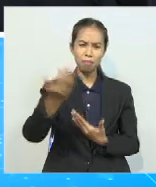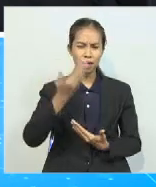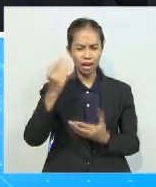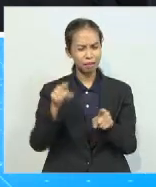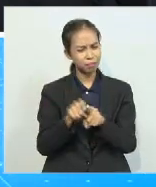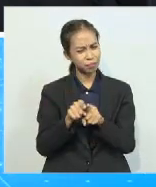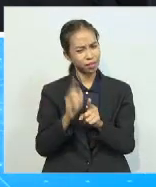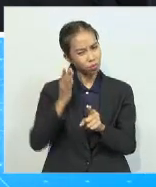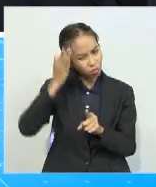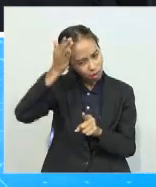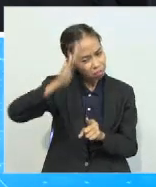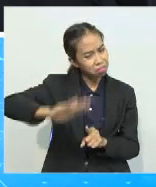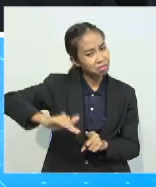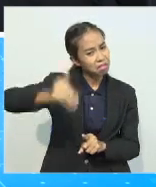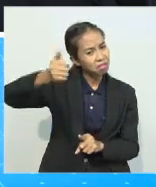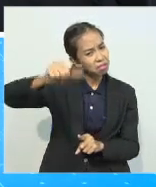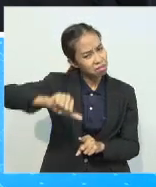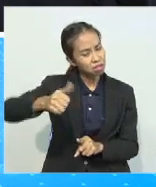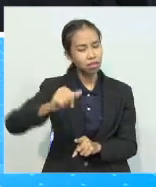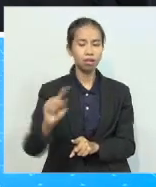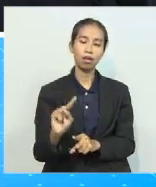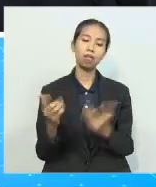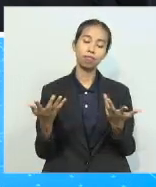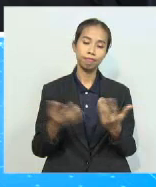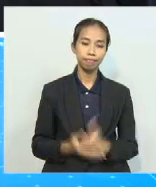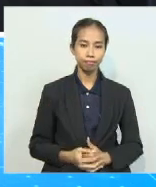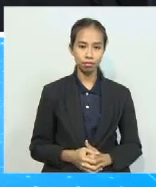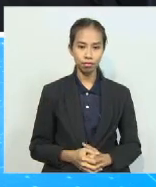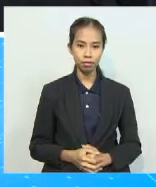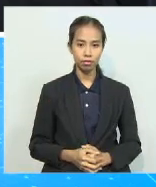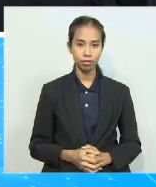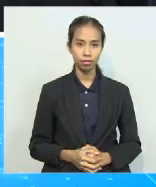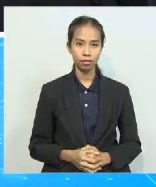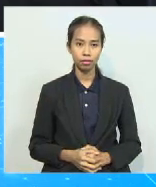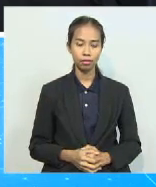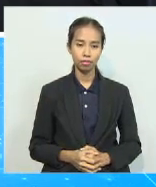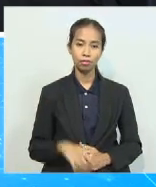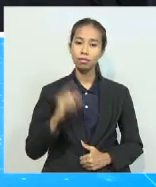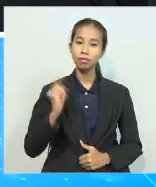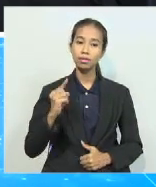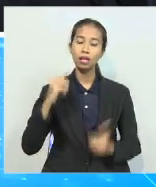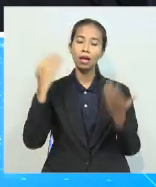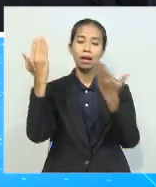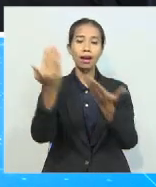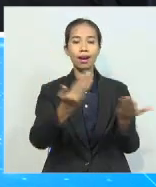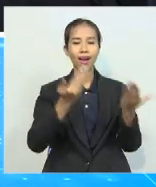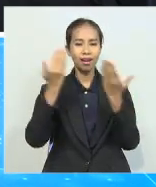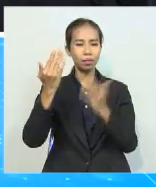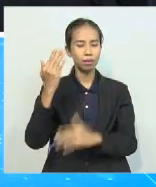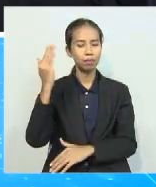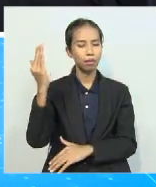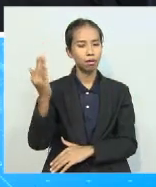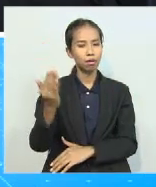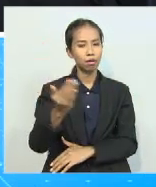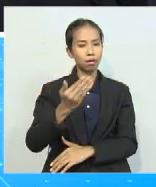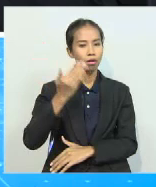คะหลังจากนี้จะคลี่คลายดีขึ้นหรือยังต้องติดตามสถานการณ์อยู่ค่ะ คือจริงๆอากาศมันก็ไม่นิ่งอ่ะนะพูดถึงเนี่ยลักษณะของ